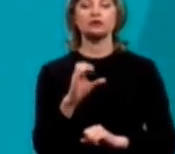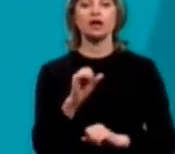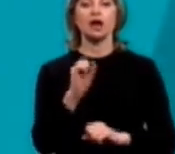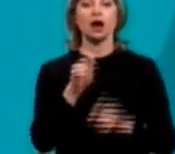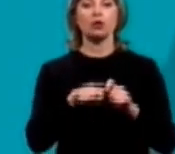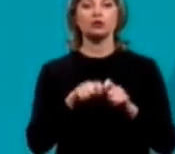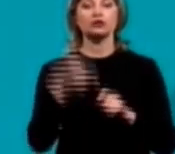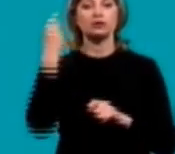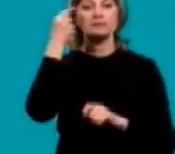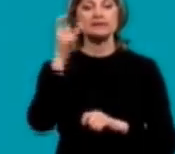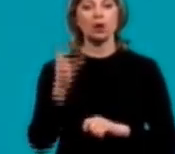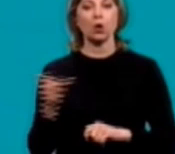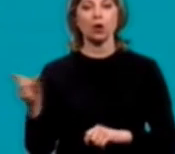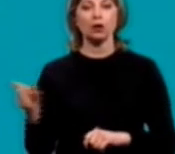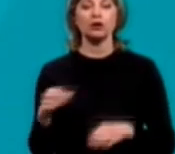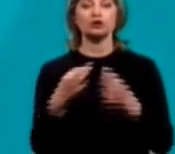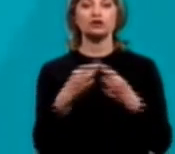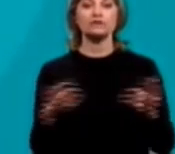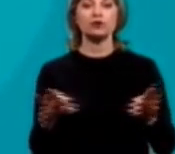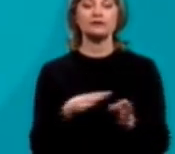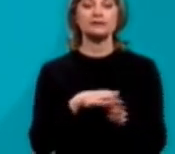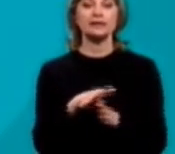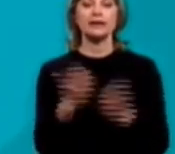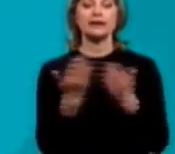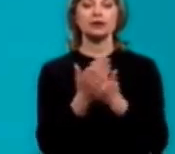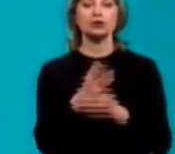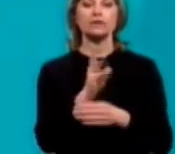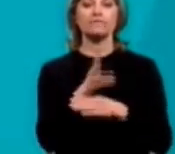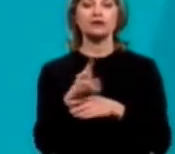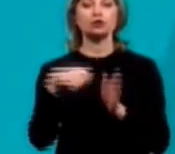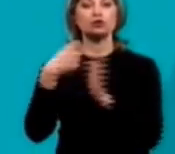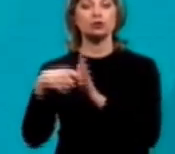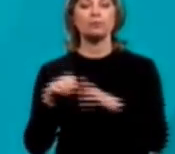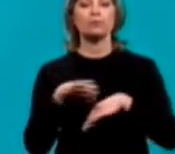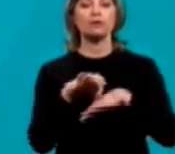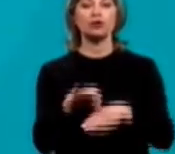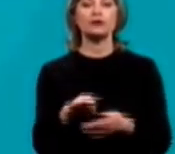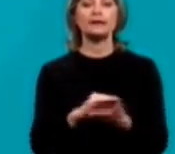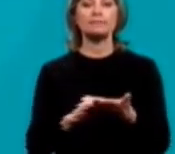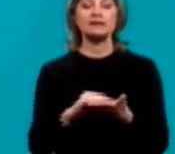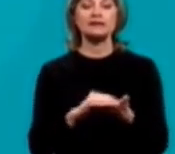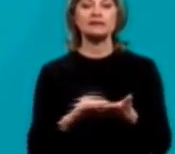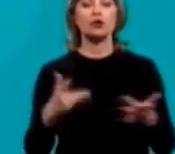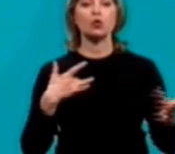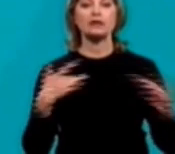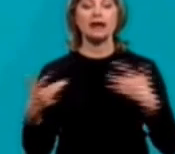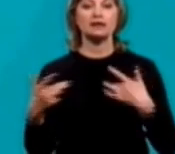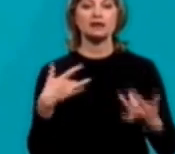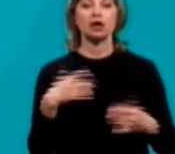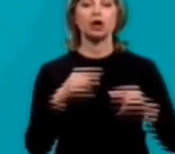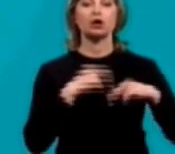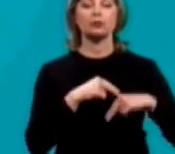психологи. Дозволено здійснювати кіно та відеозйомку, проводити репетиції у театрах. Робота